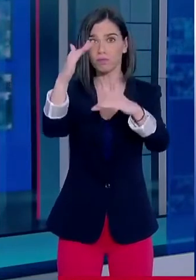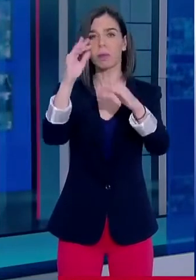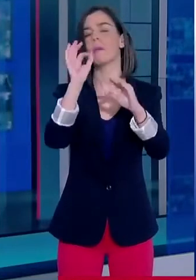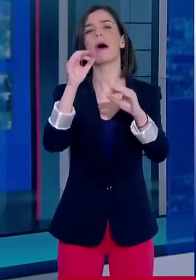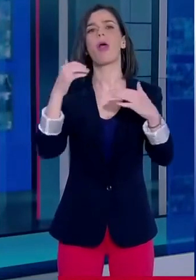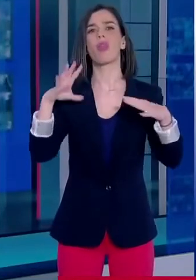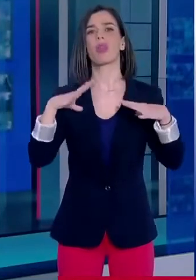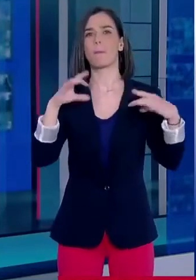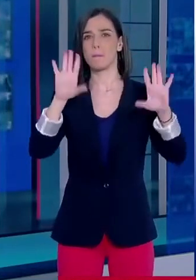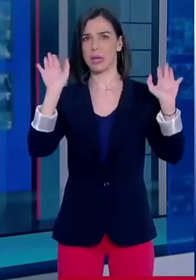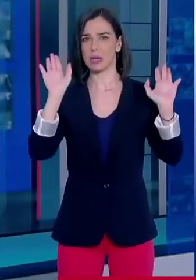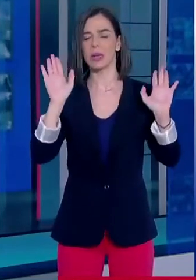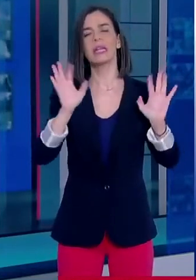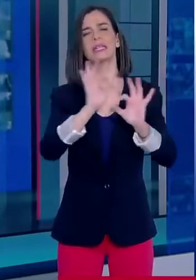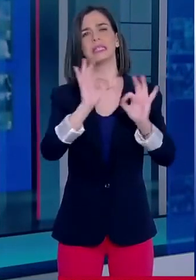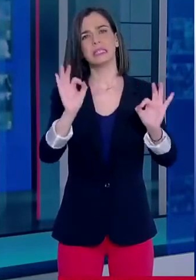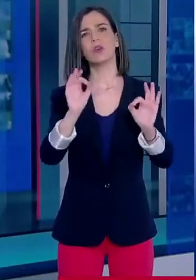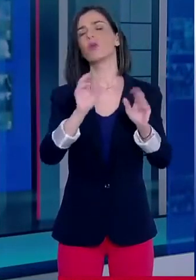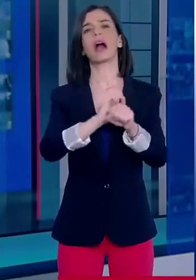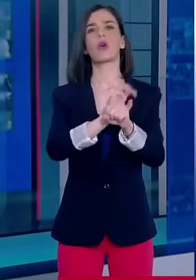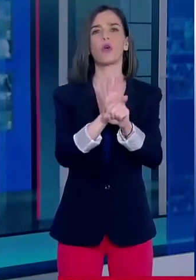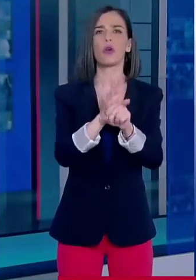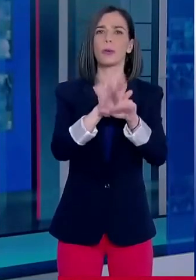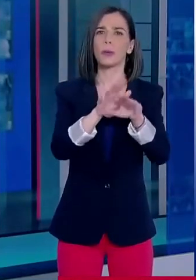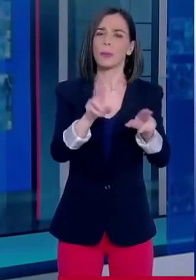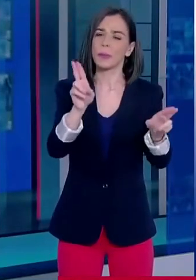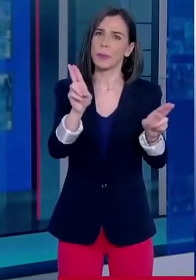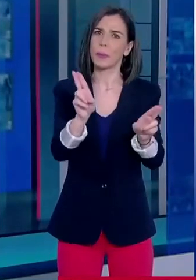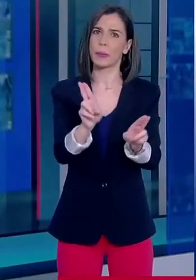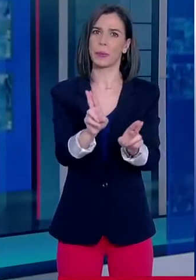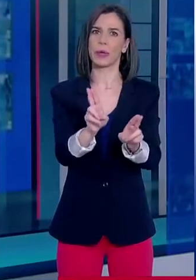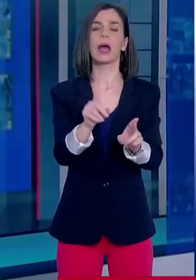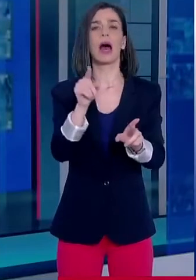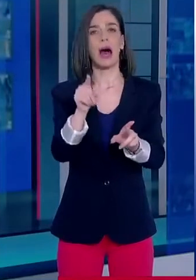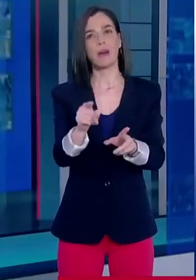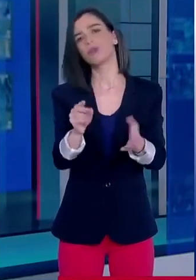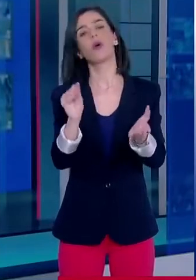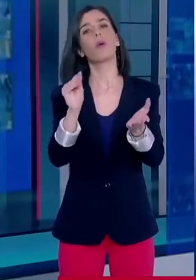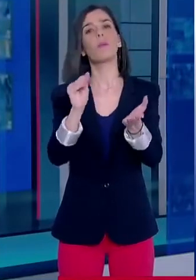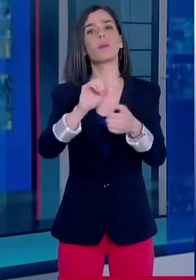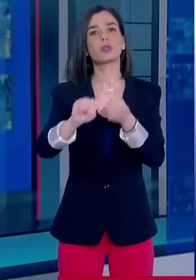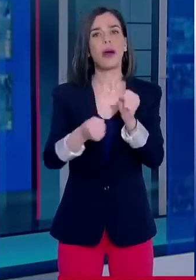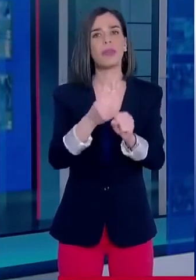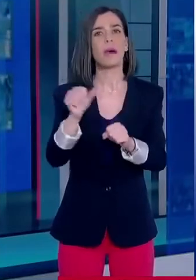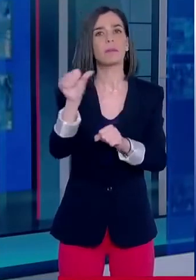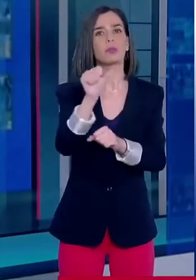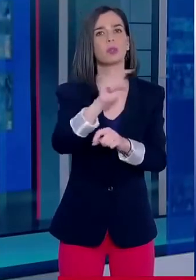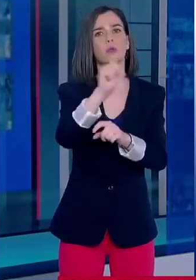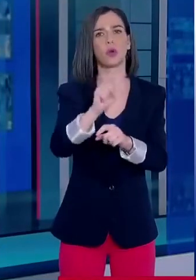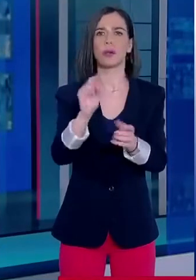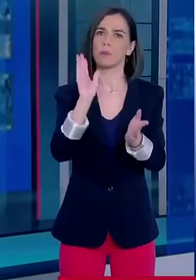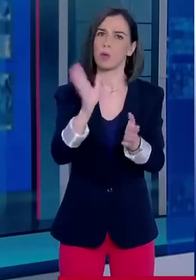χαλαρώσουμε, τότε θα παραμείνουμε σε χαμηλά επίπεδα κυκλοφορίας του ιού. Τότε οι προσπάθειες επανεκκίνησης της ζωής μας θα επιτύχουν.